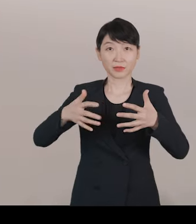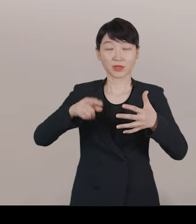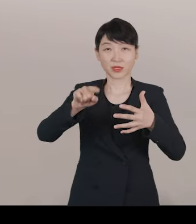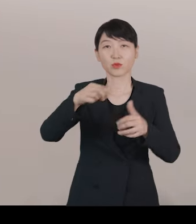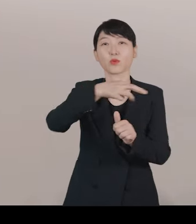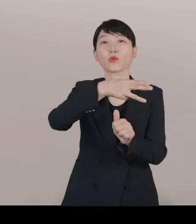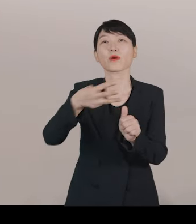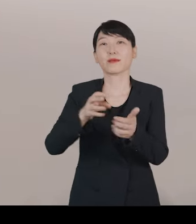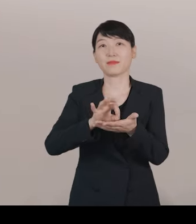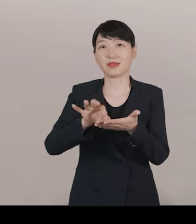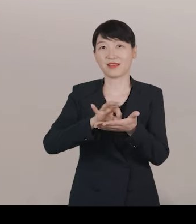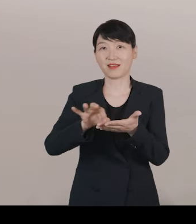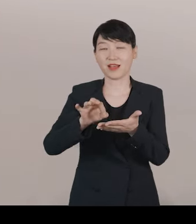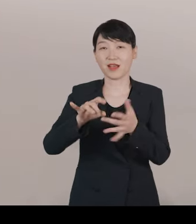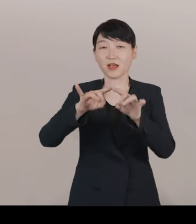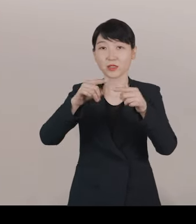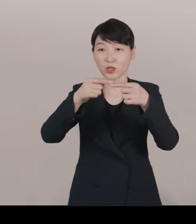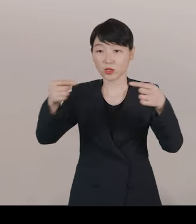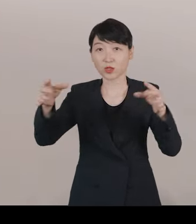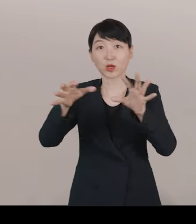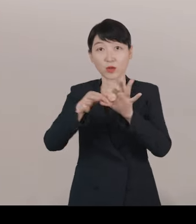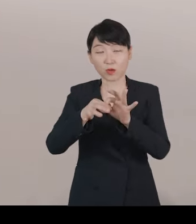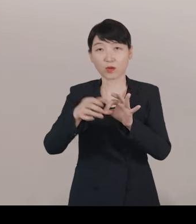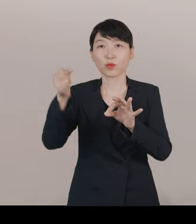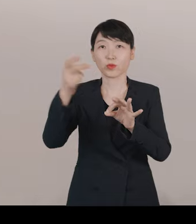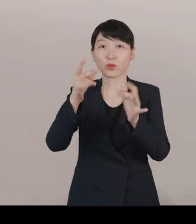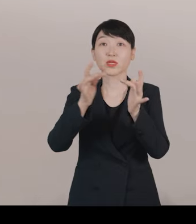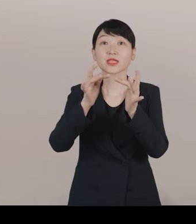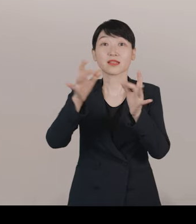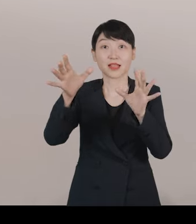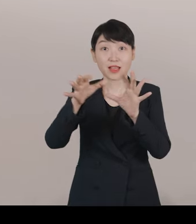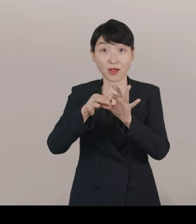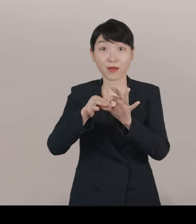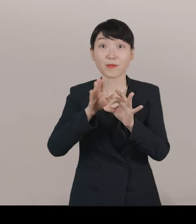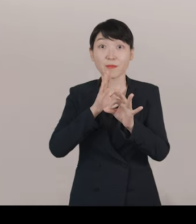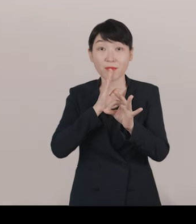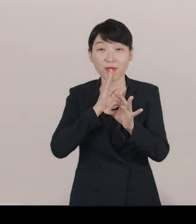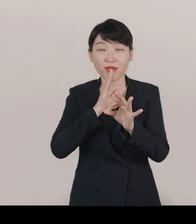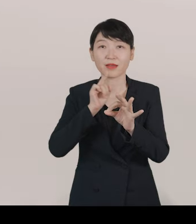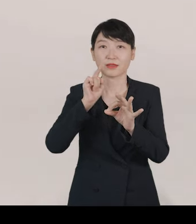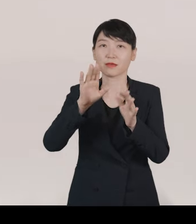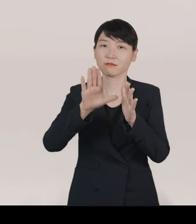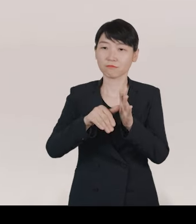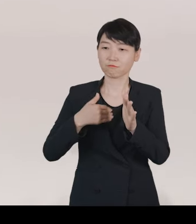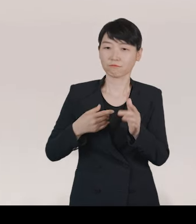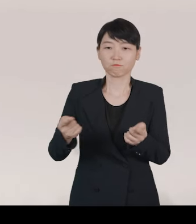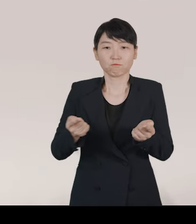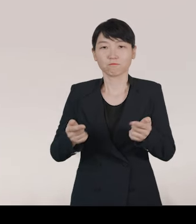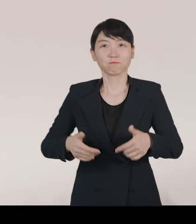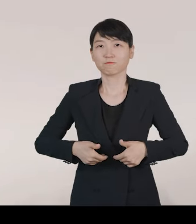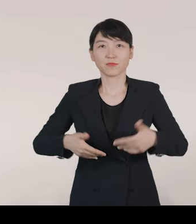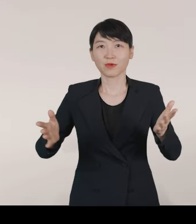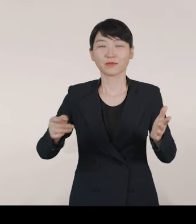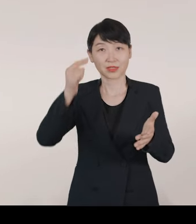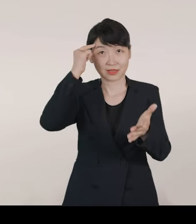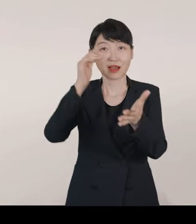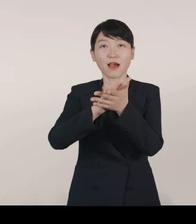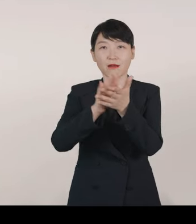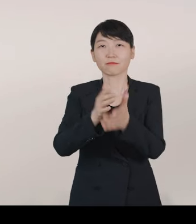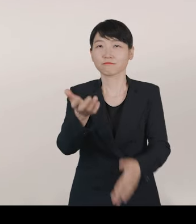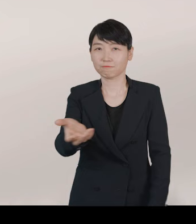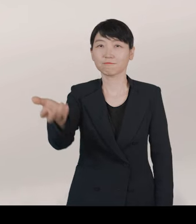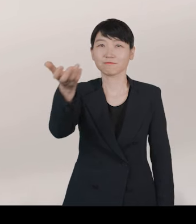AI 스피커는 와이파이 통신을 기반으로 전원 공급과 인터넷 연결이 되어 있다면 별도의 조작이